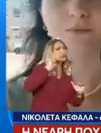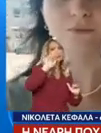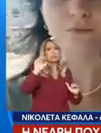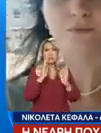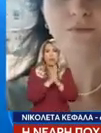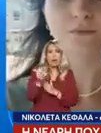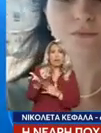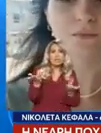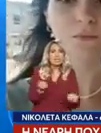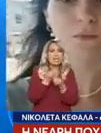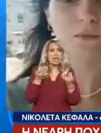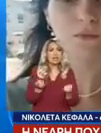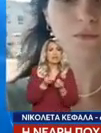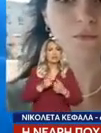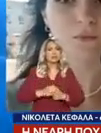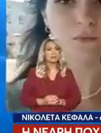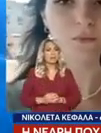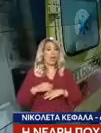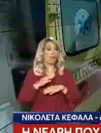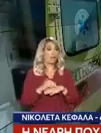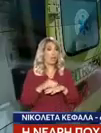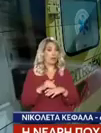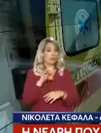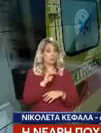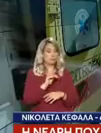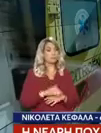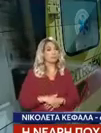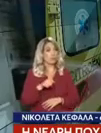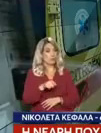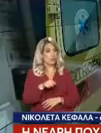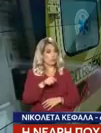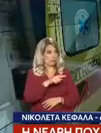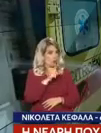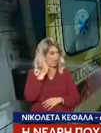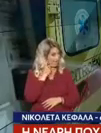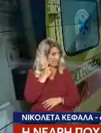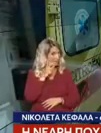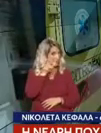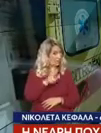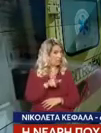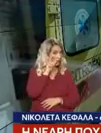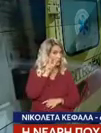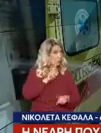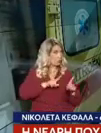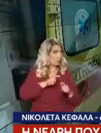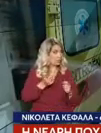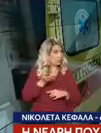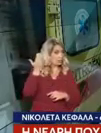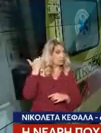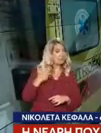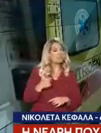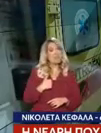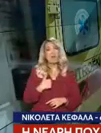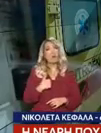βρίσκονταν. Τον άνθρωπο αυτόν, το παρελθόν του, το γνωρίζετε, το ξέρατε? Είμαι καινούργια